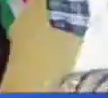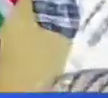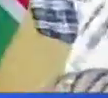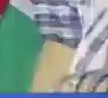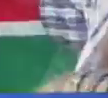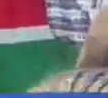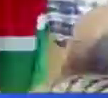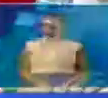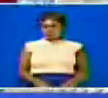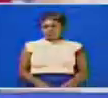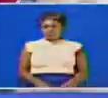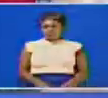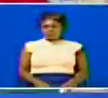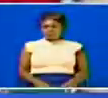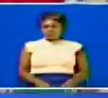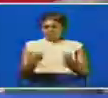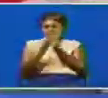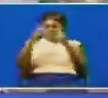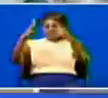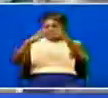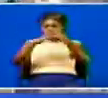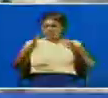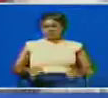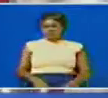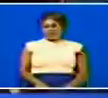Ni tarehe 19